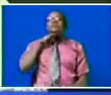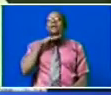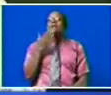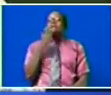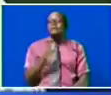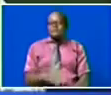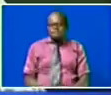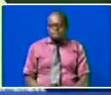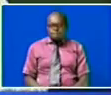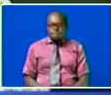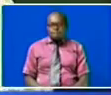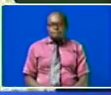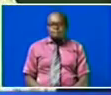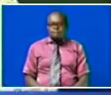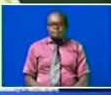Kumbe ilikuwa ni ahadi tu.